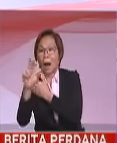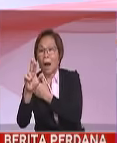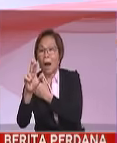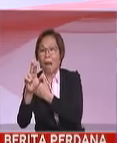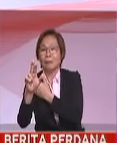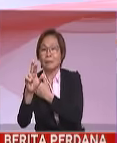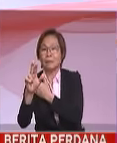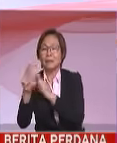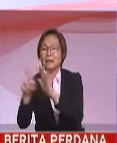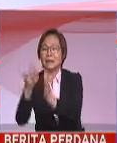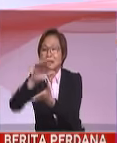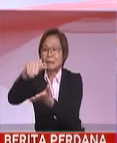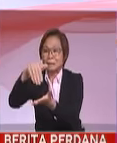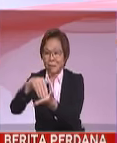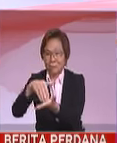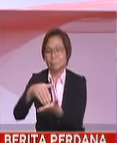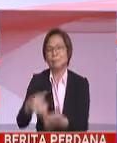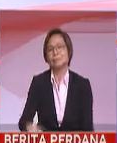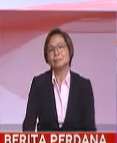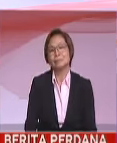ke Tengah, Ambil Cakna.